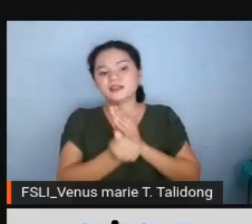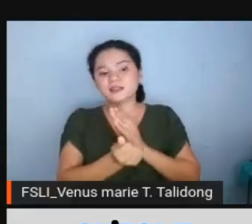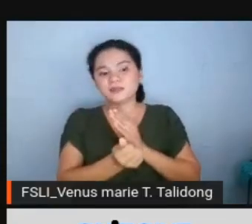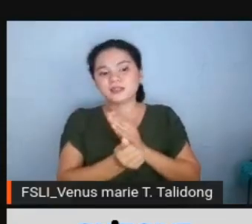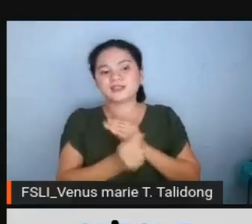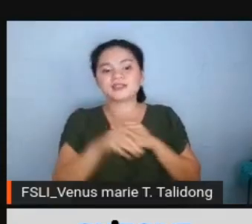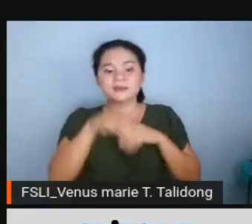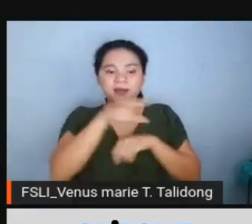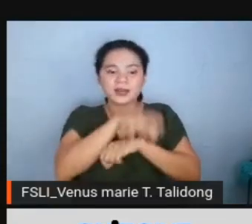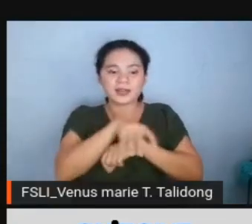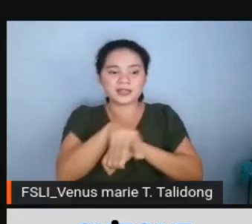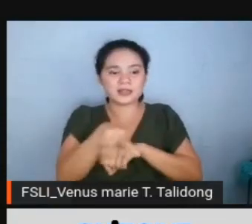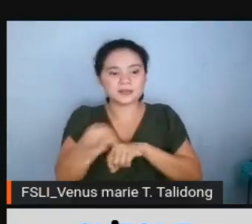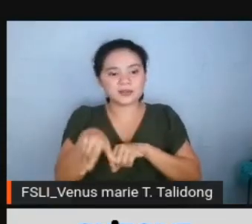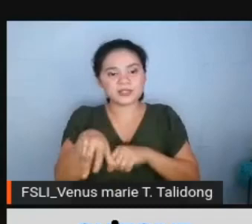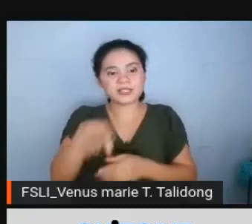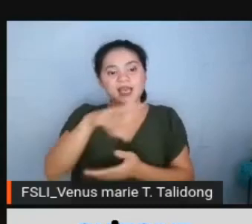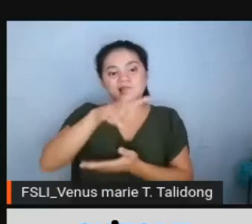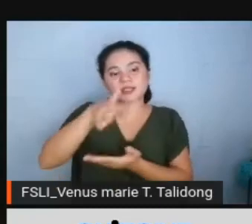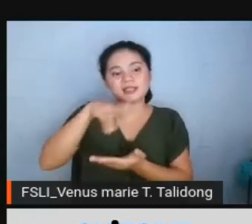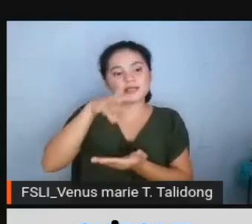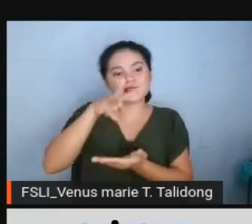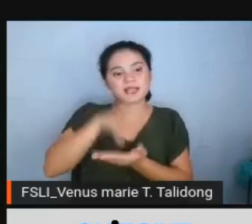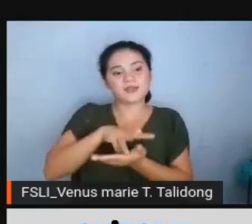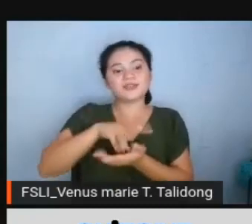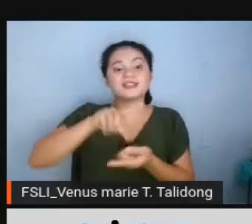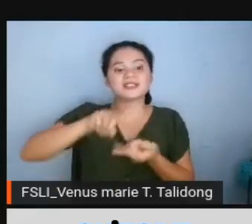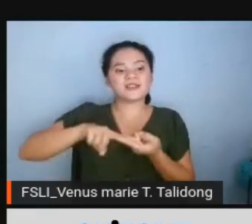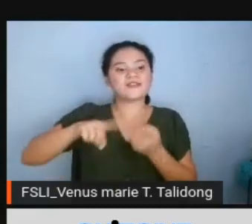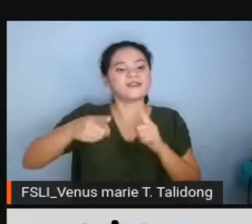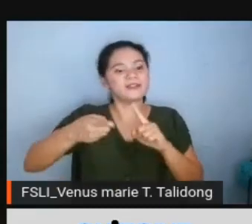in our town, no, sa aming mga kaibigan. Kasi